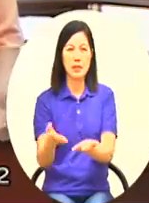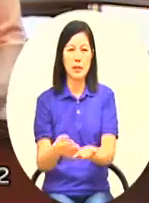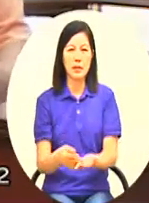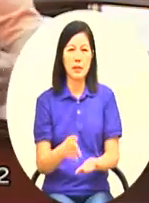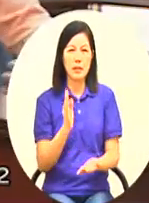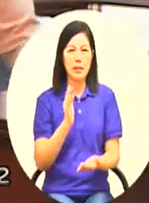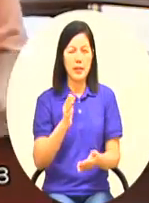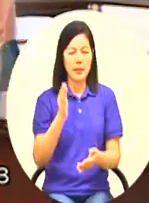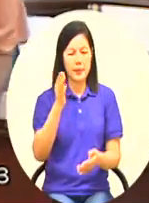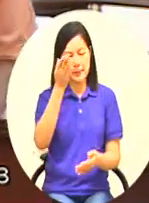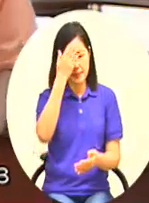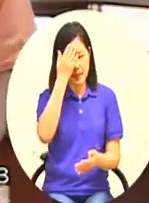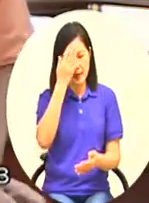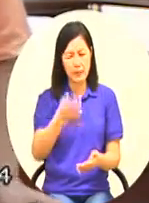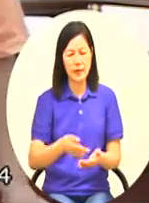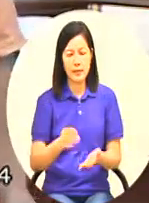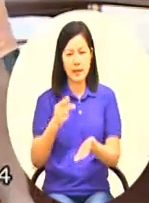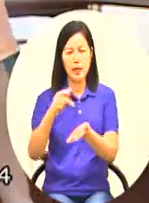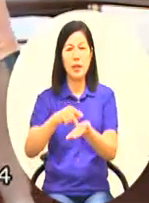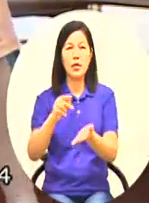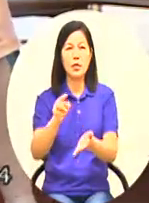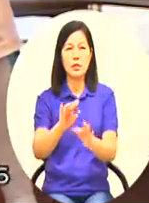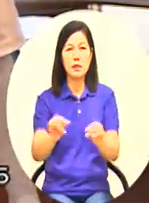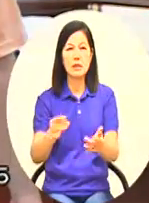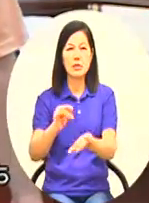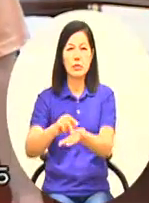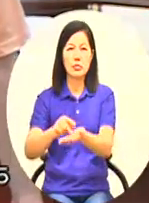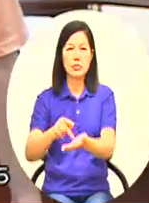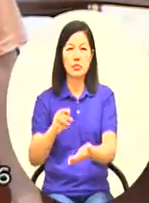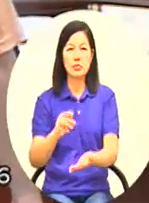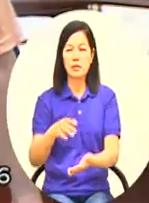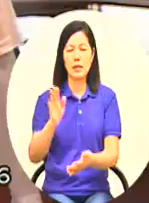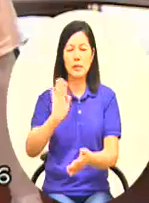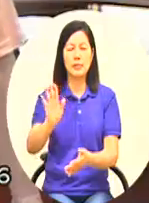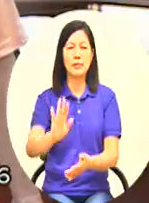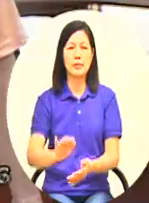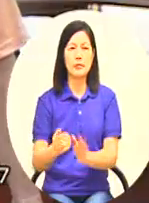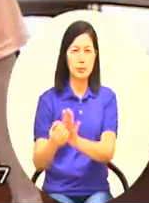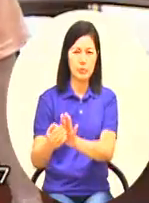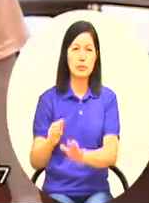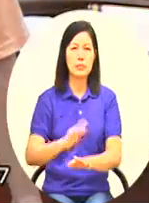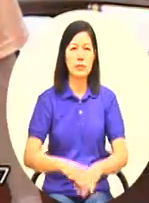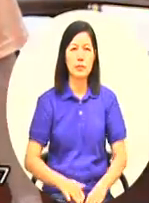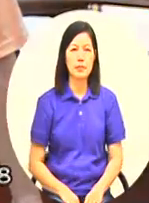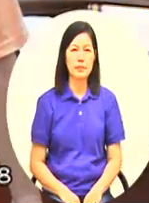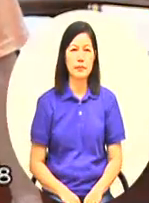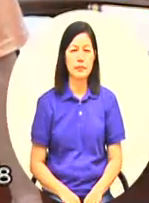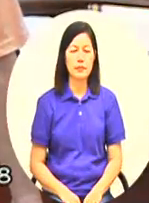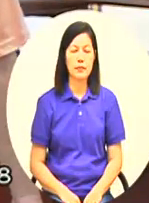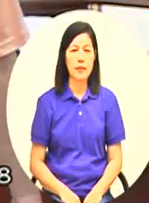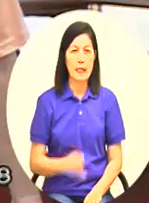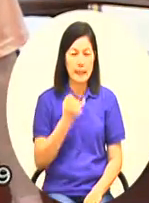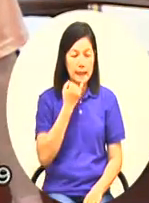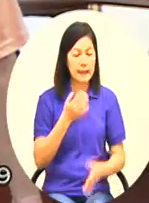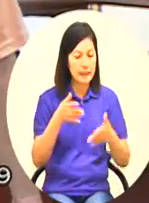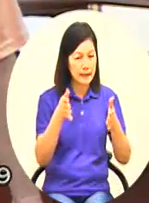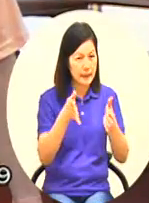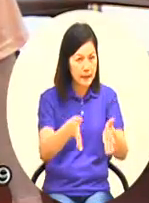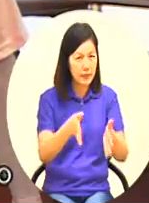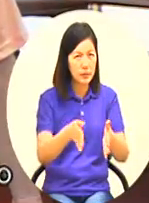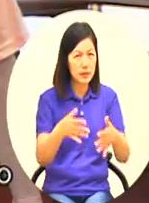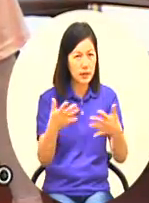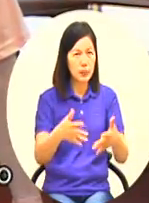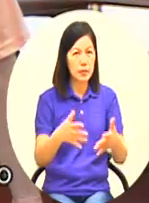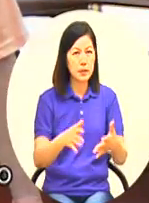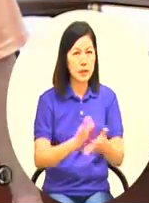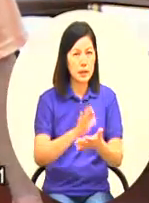一个足存在的一个问题啦。我是针对了这几个问题，对不对？因为差不多时间一完啦吼，你会当针对这问题，是毋是讲伫后处